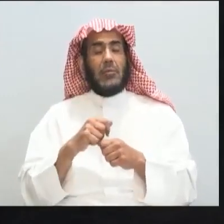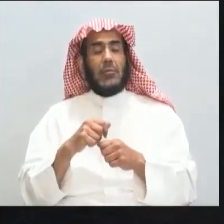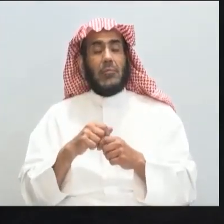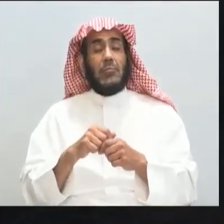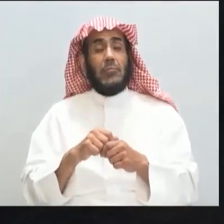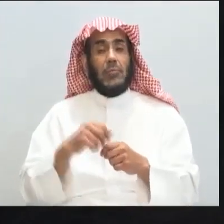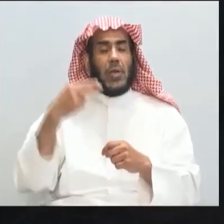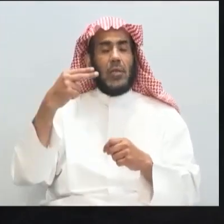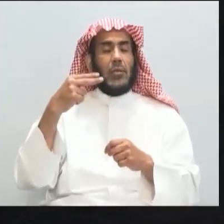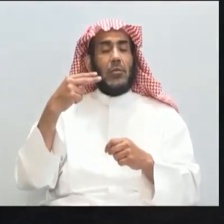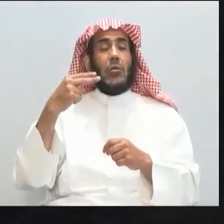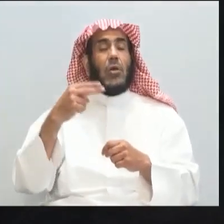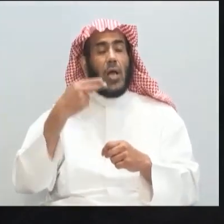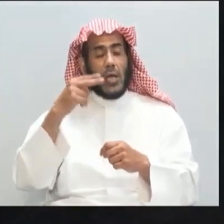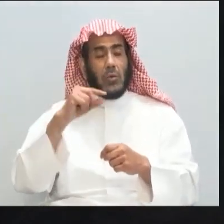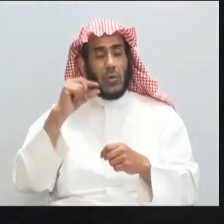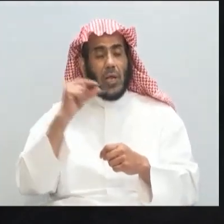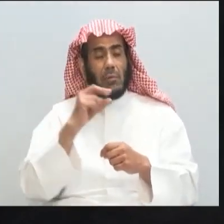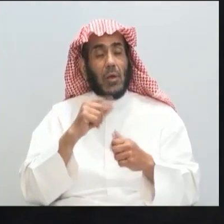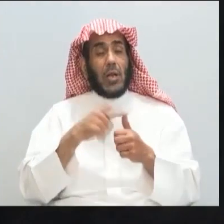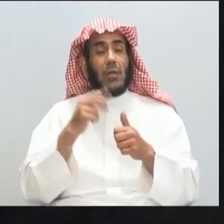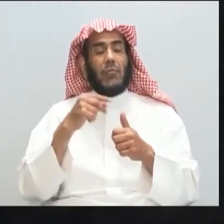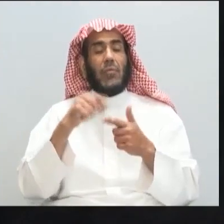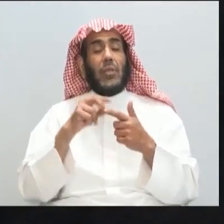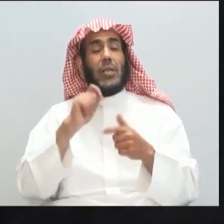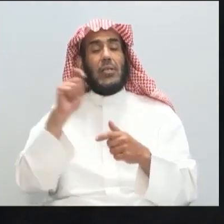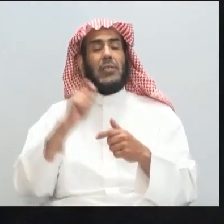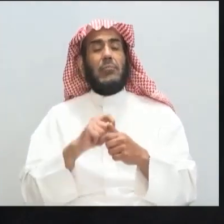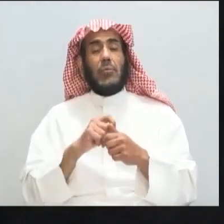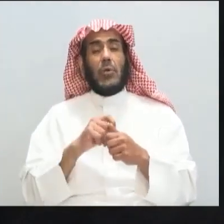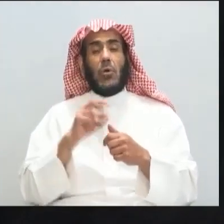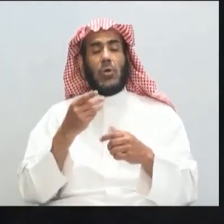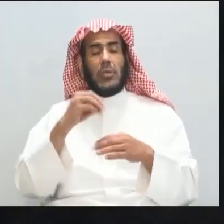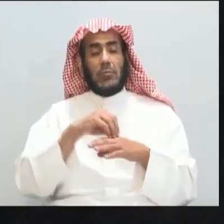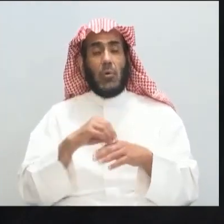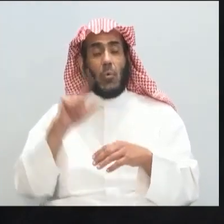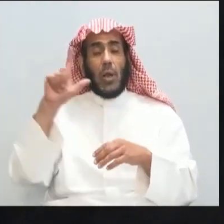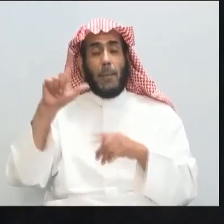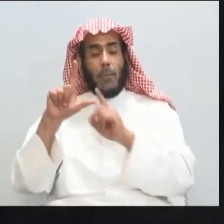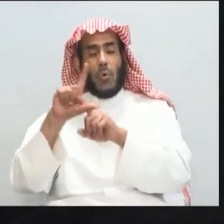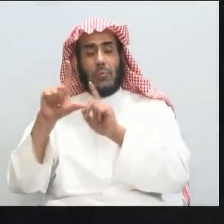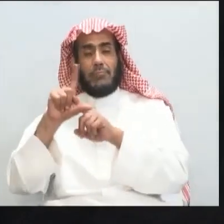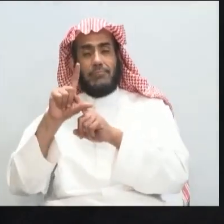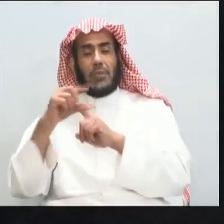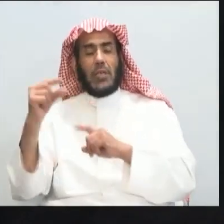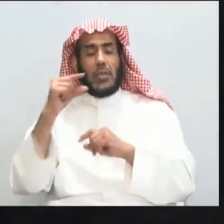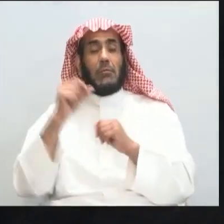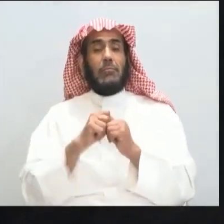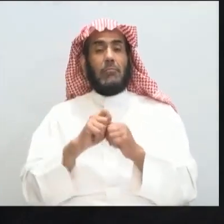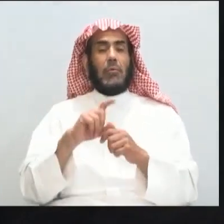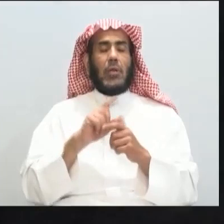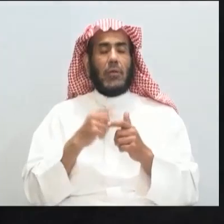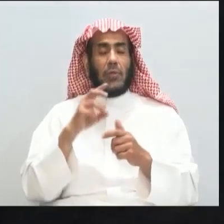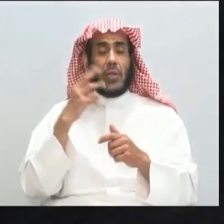وال العين هي عين الكلمه الحرف الاول الثاني الاصلي وليس الزائد واللام هو لام الكلمه